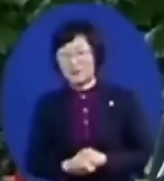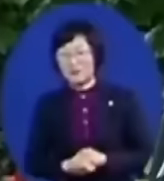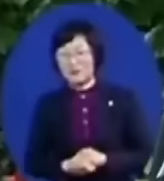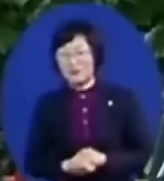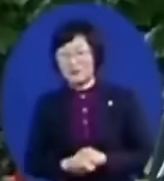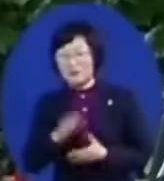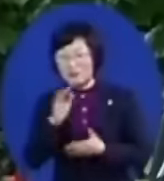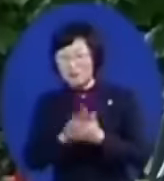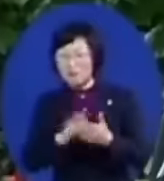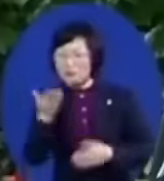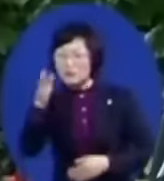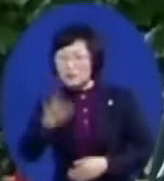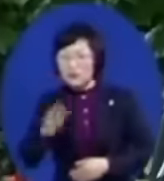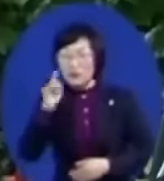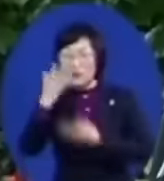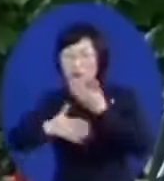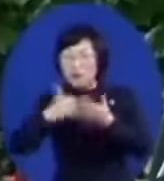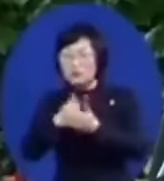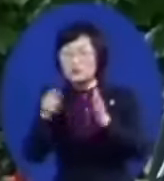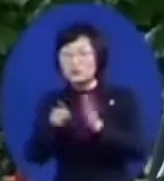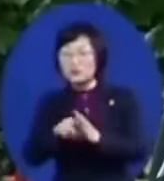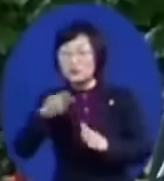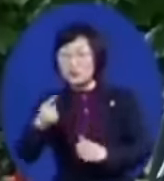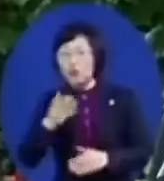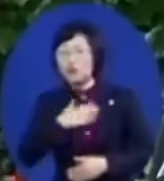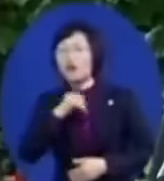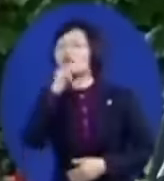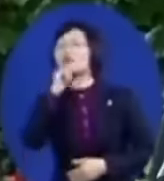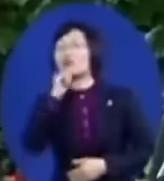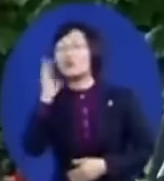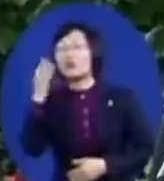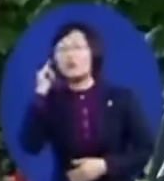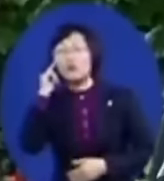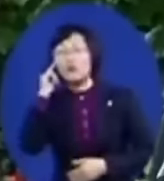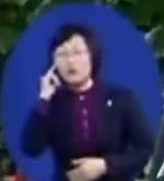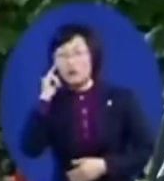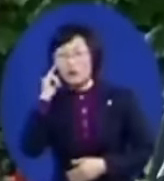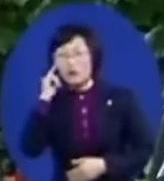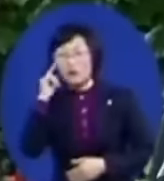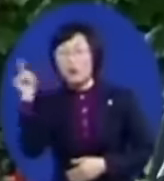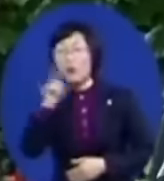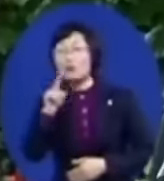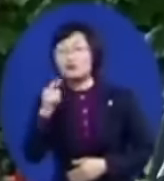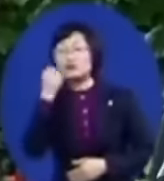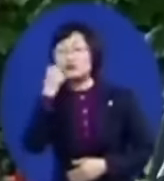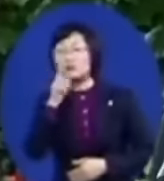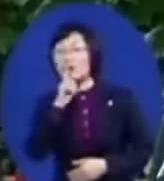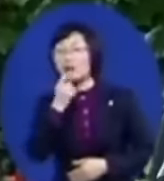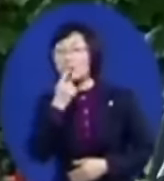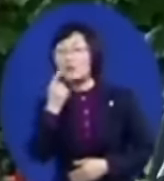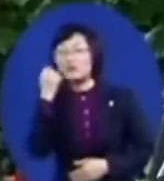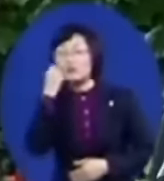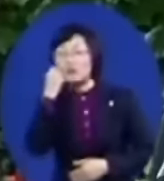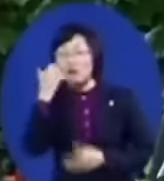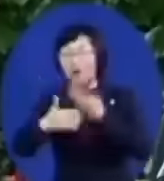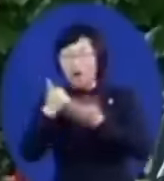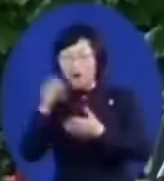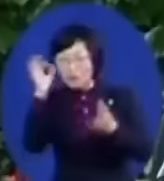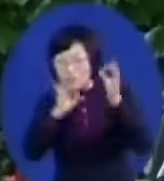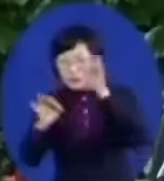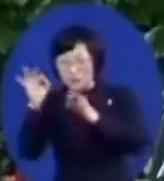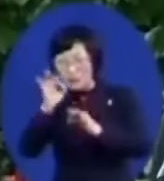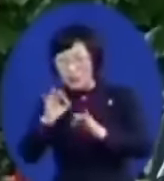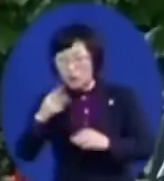아, 그런데 왜 하나님 믿으라면 가난해야 된다는 말이 어디서 나옵니까? 하나님을 찾아도 별 도리